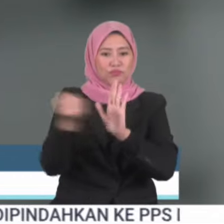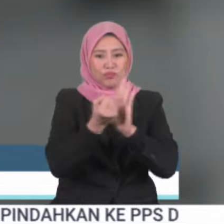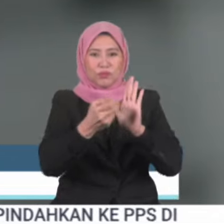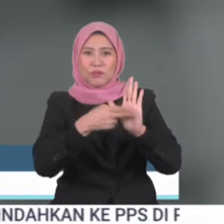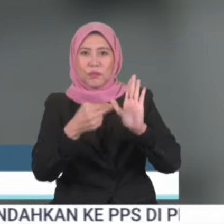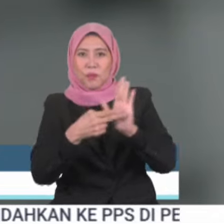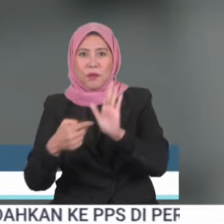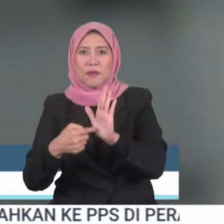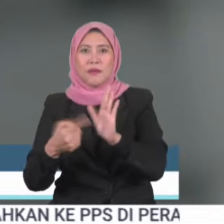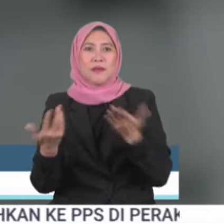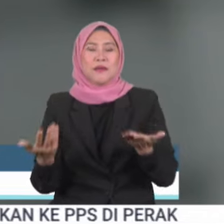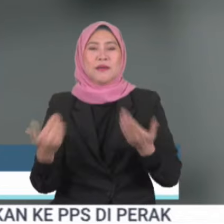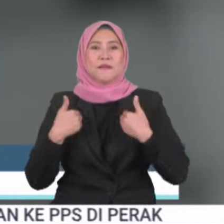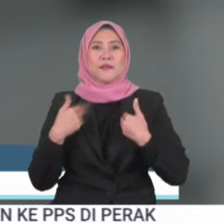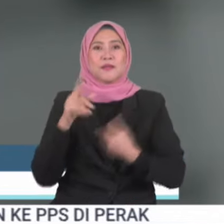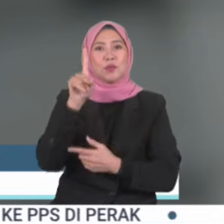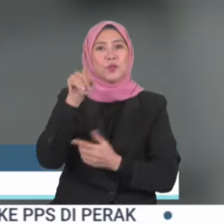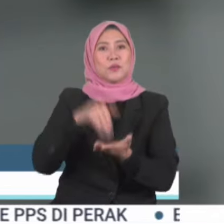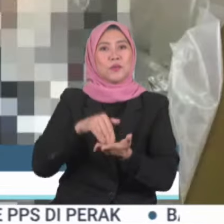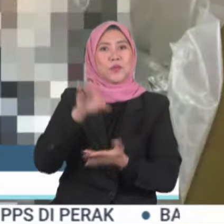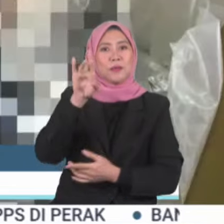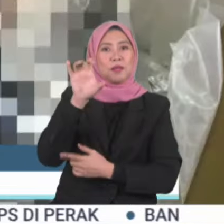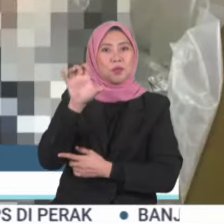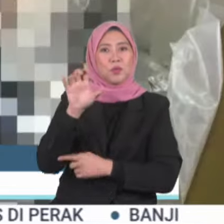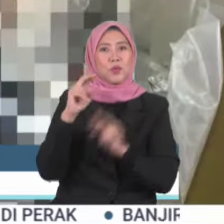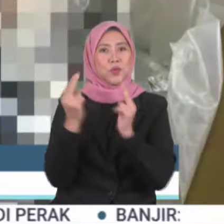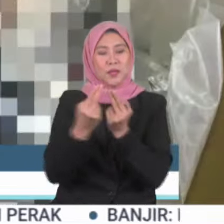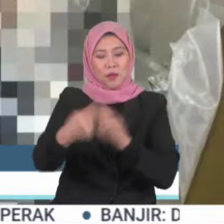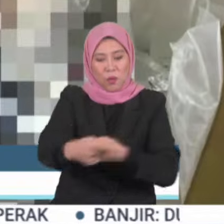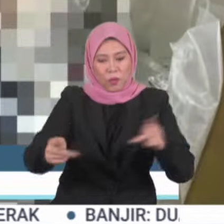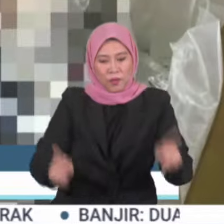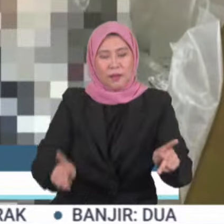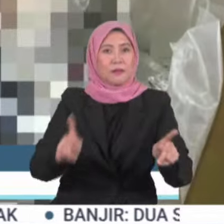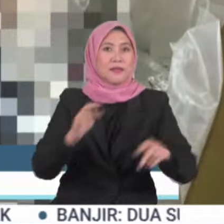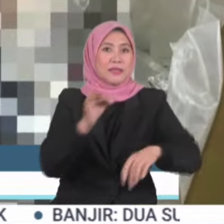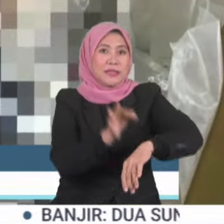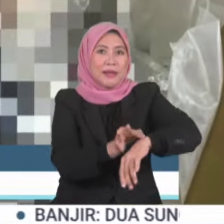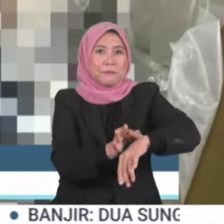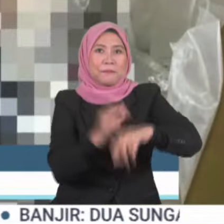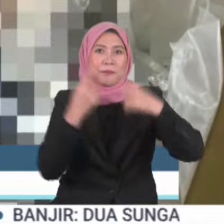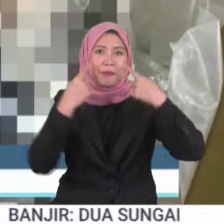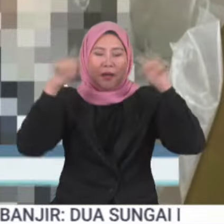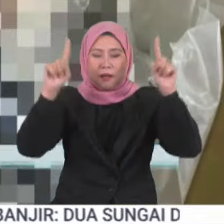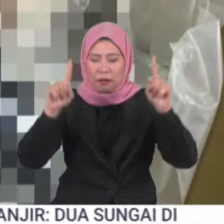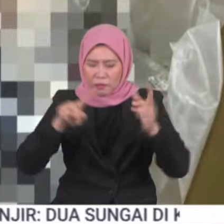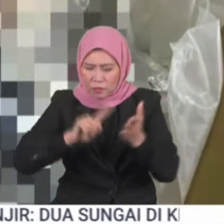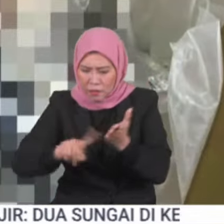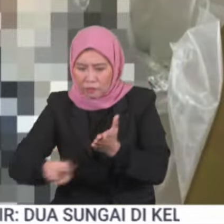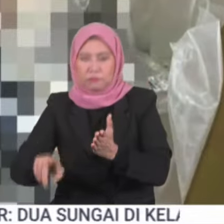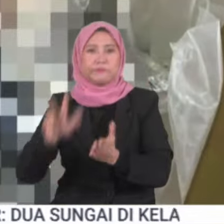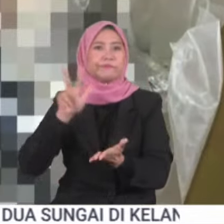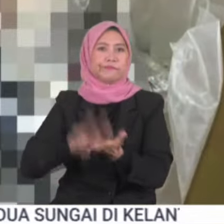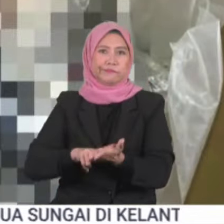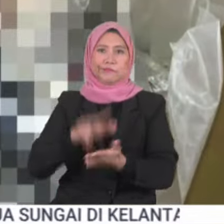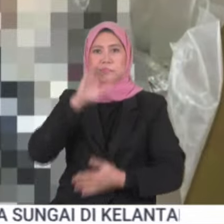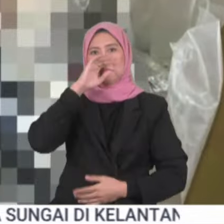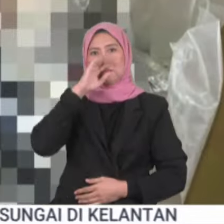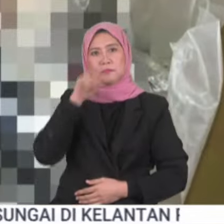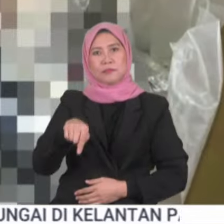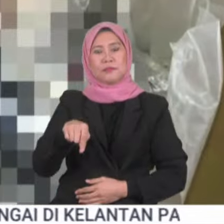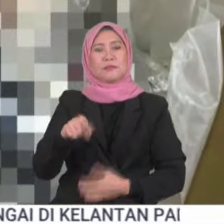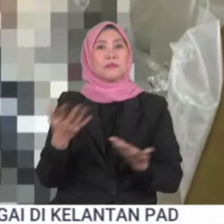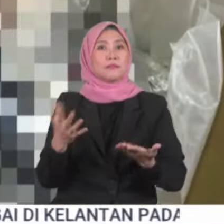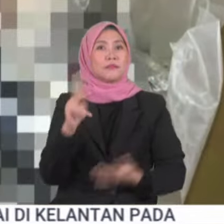bersama 1,800 unit kotak jam tangan terkenal diperiksa dan disahkan tiruan. Kesemua barangan kes